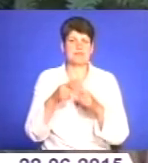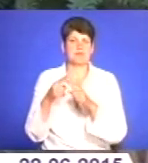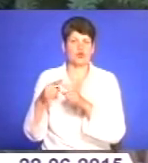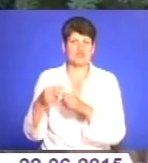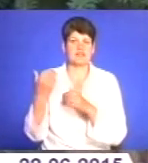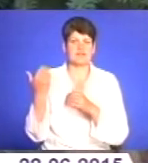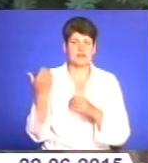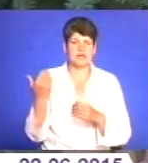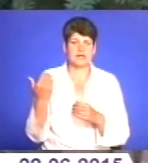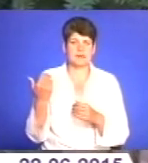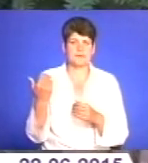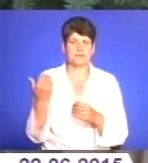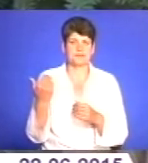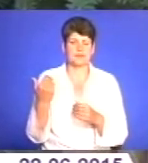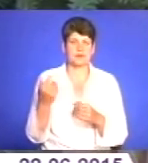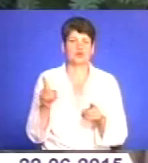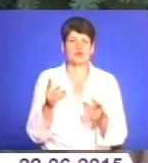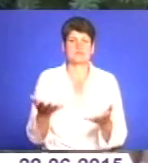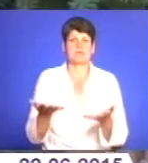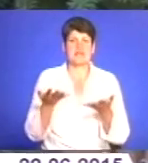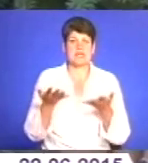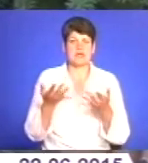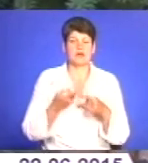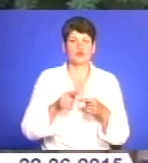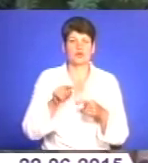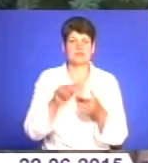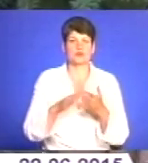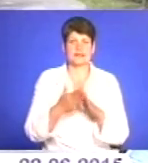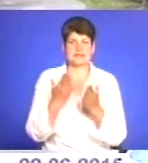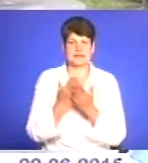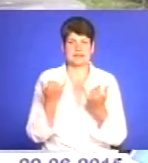позиції щодо сприйняття тої ситуації, яка є зараз в країні.